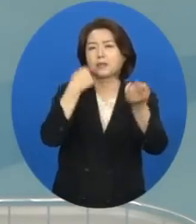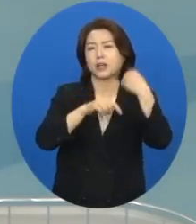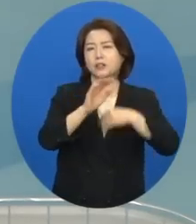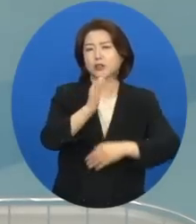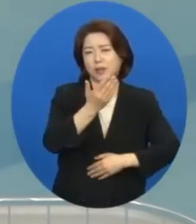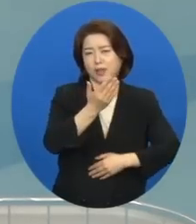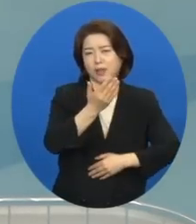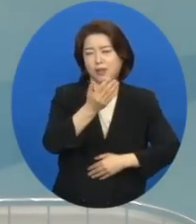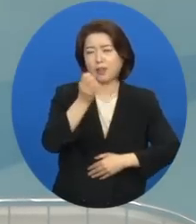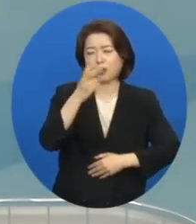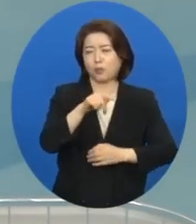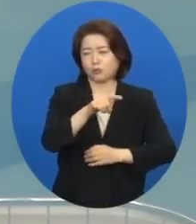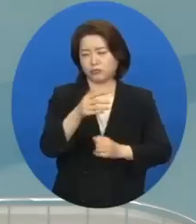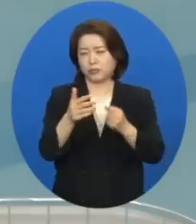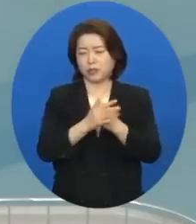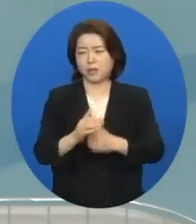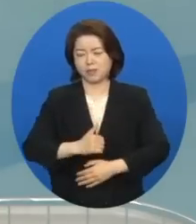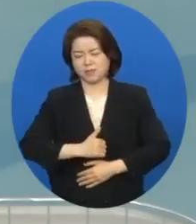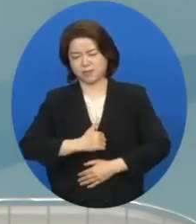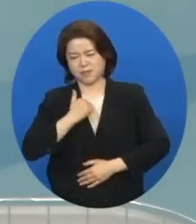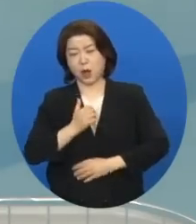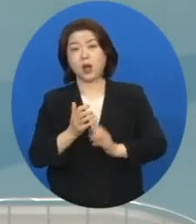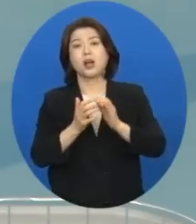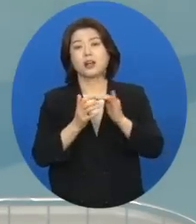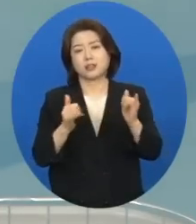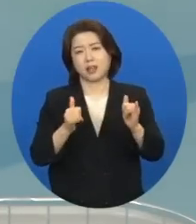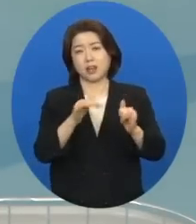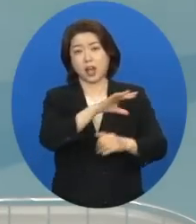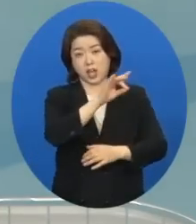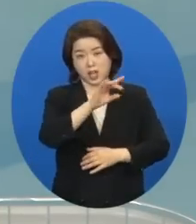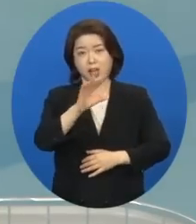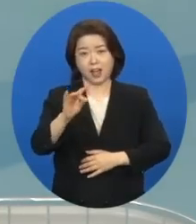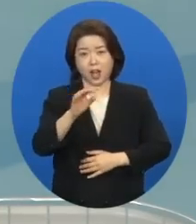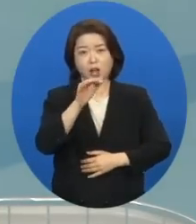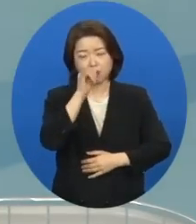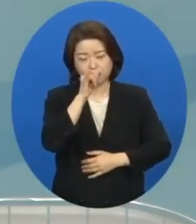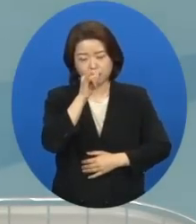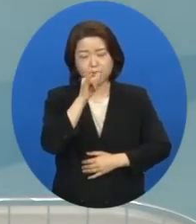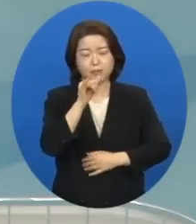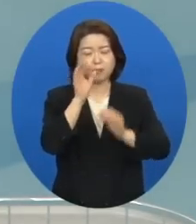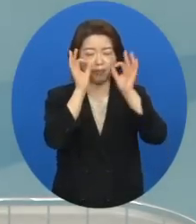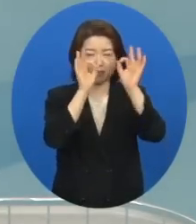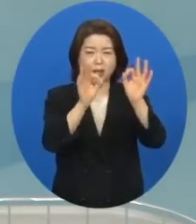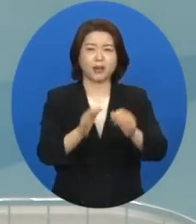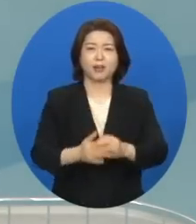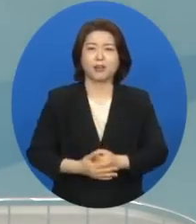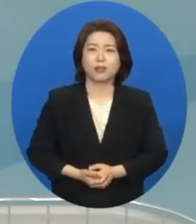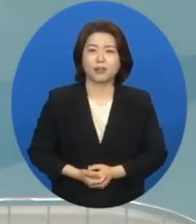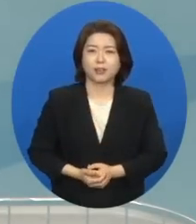되거나 또는 그것 때문에 화가 나는 사람이 있는 것도 있다고 봅니다.